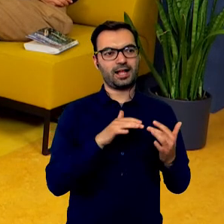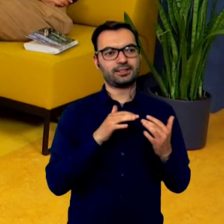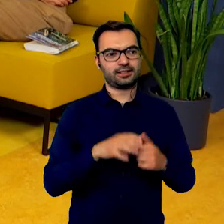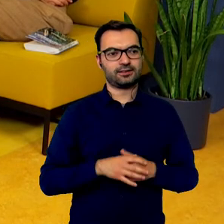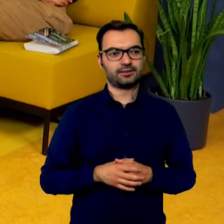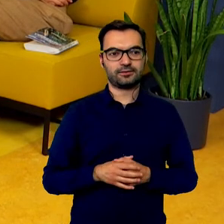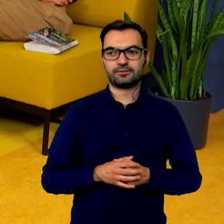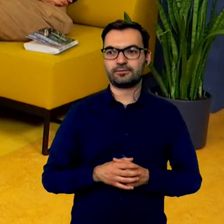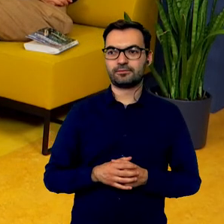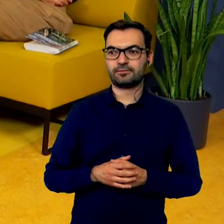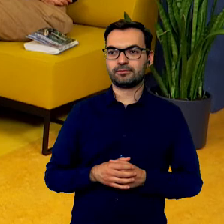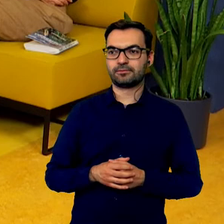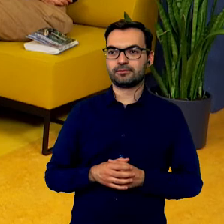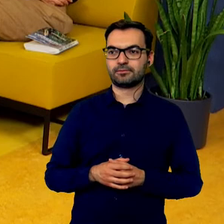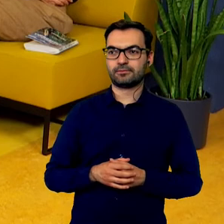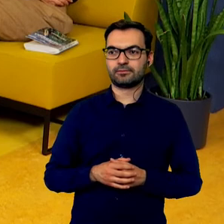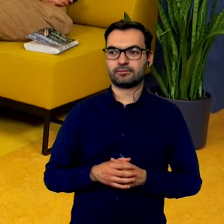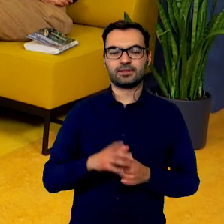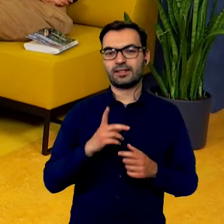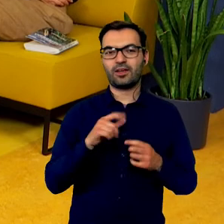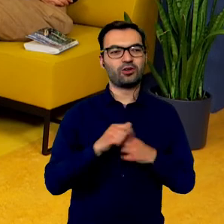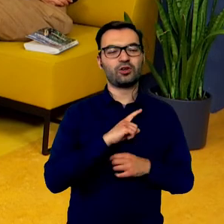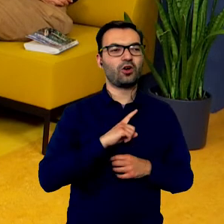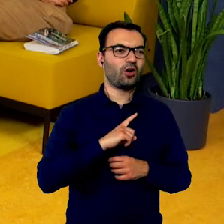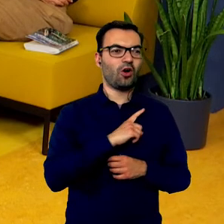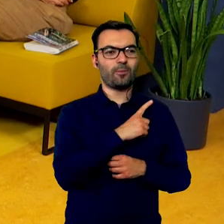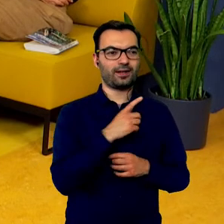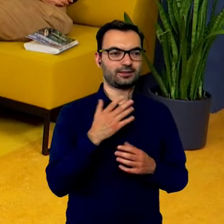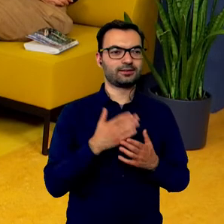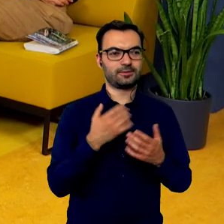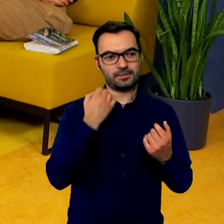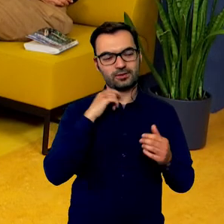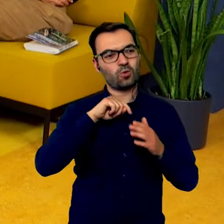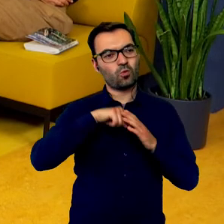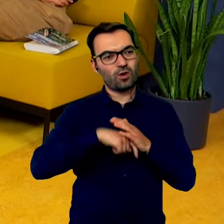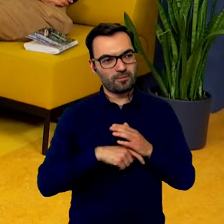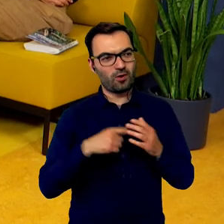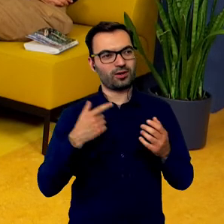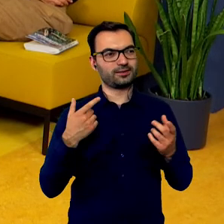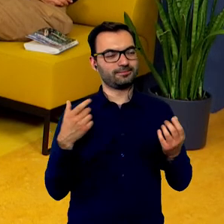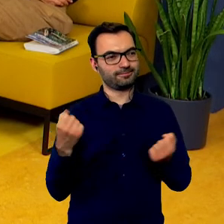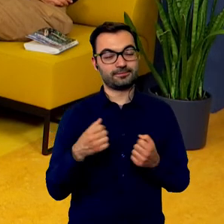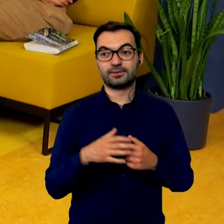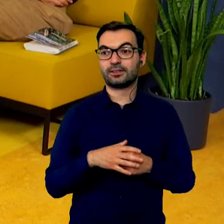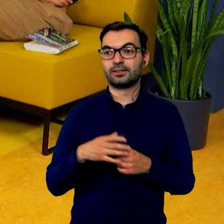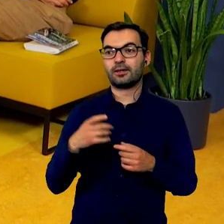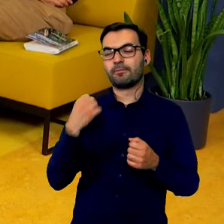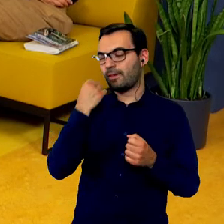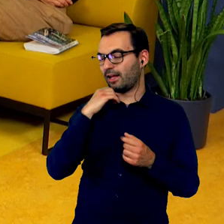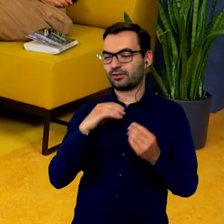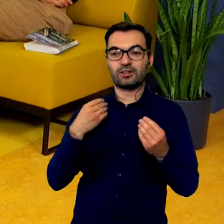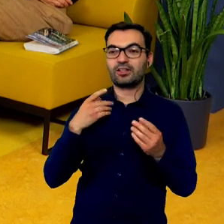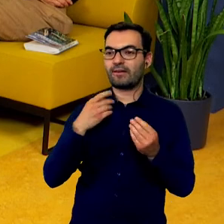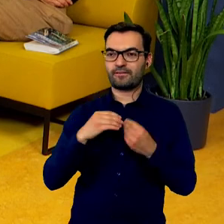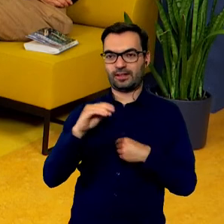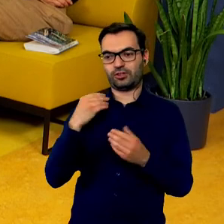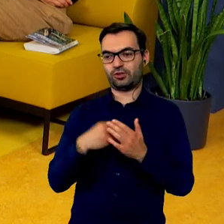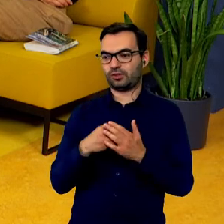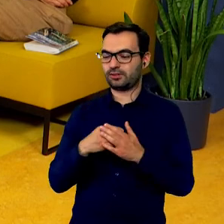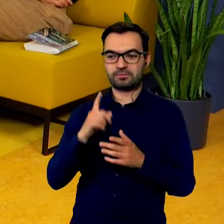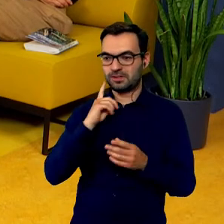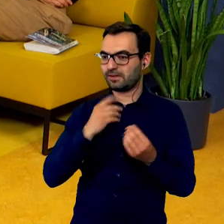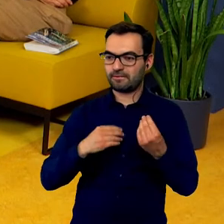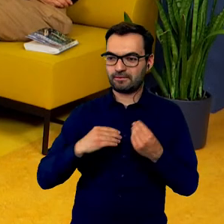relacja? Nie w takim romansowym znaczeniu, tylko w tym takim głęboko ludzkim. Coraz bardziej to doceniam.